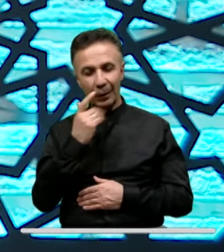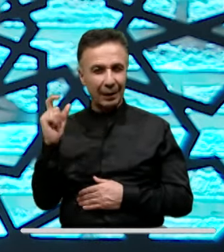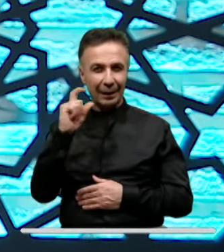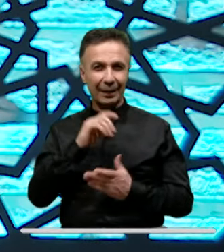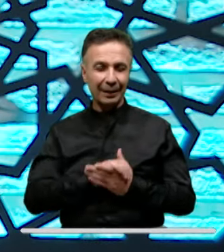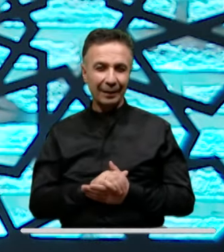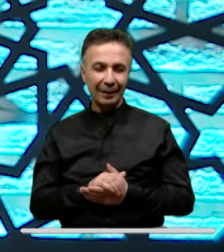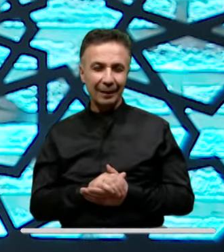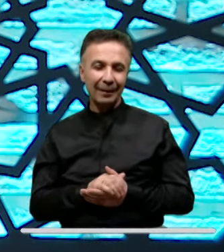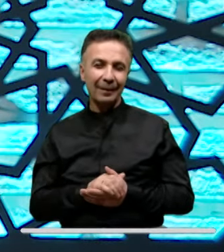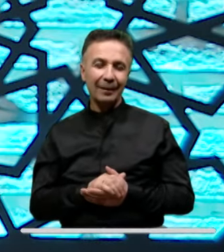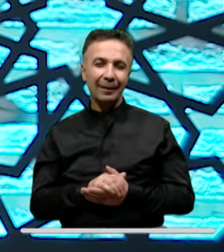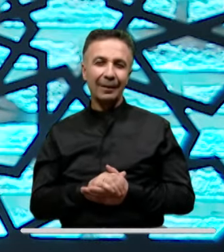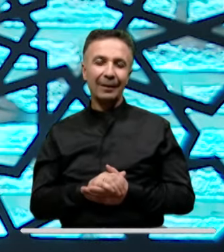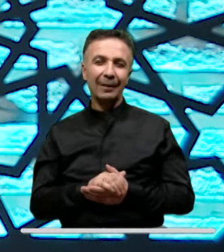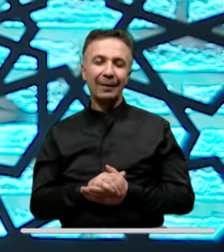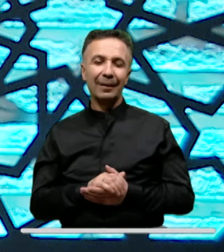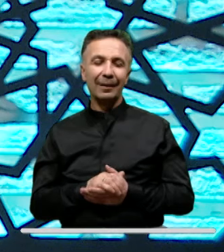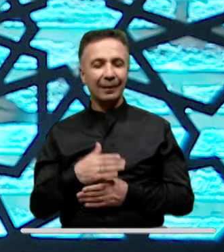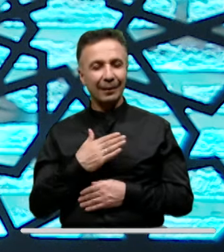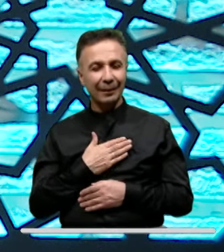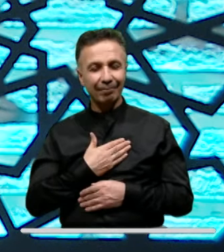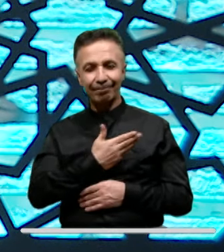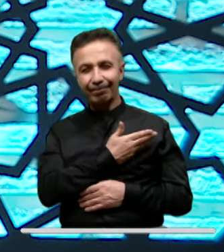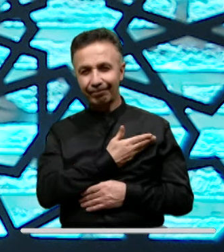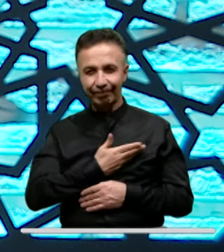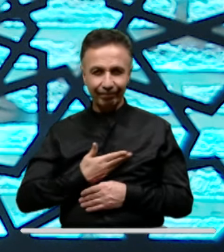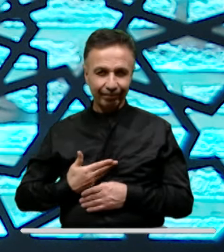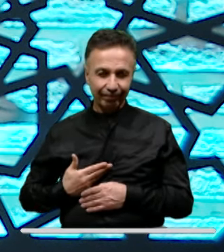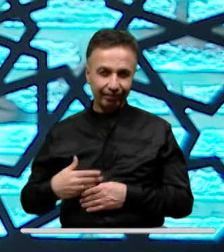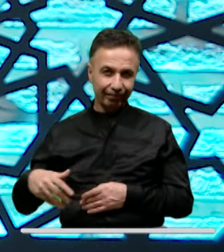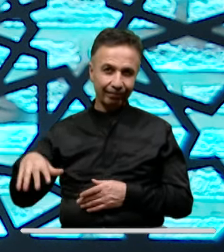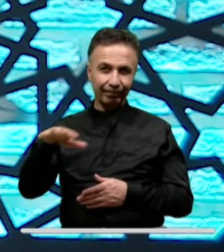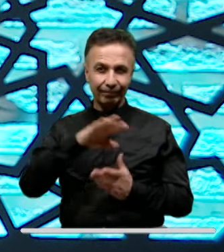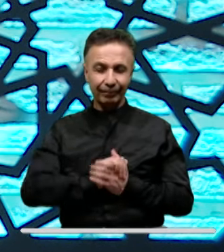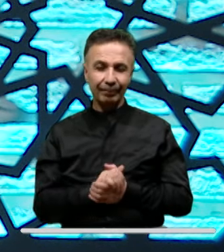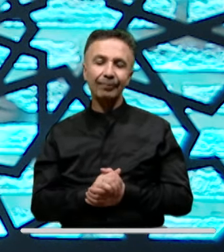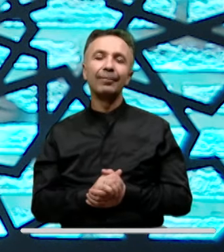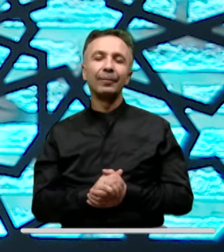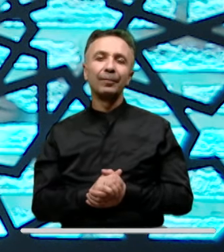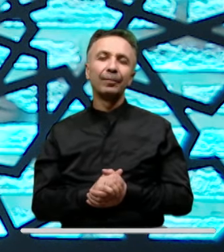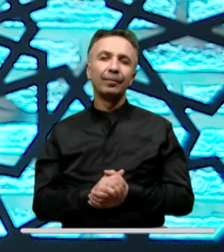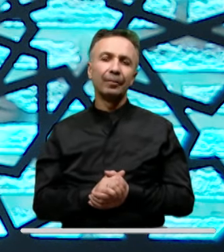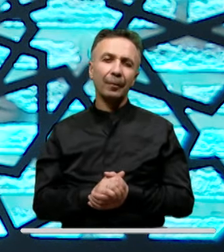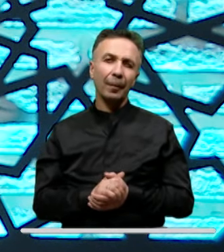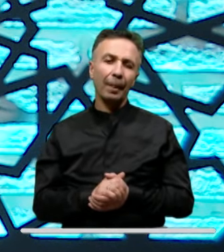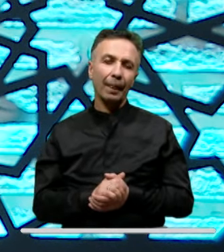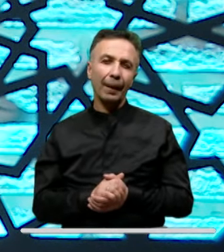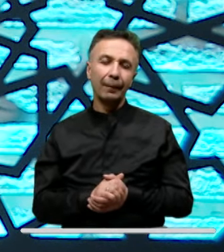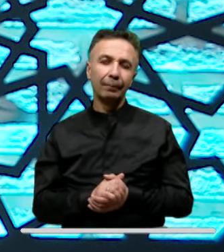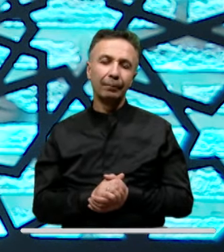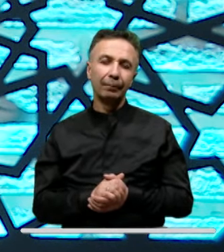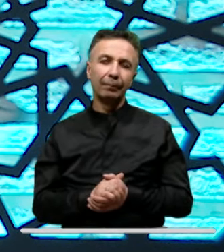razı olsun. Oruçlar. Amin. Evet, saygı ve sevgilerimi sunarım hepinize de. Saygı, hürmet benden efendim. Allah razı olsun.